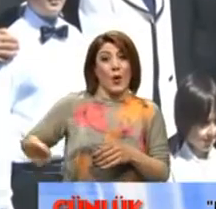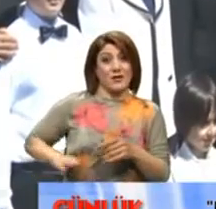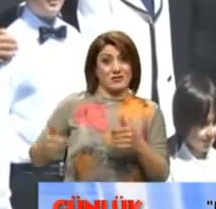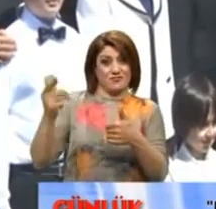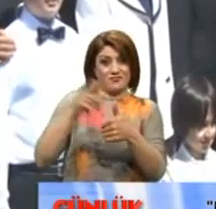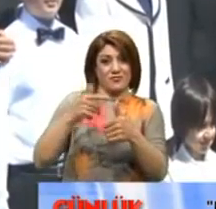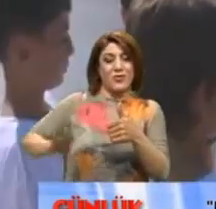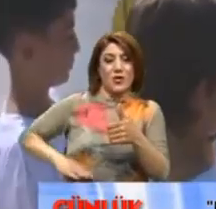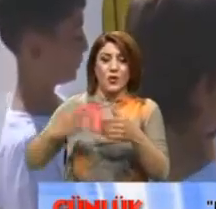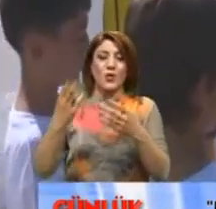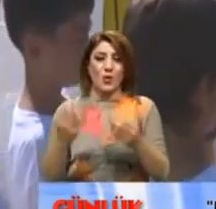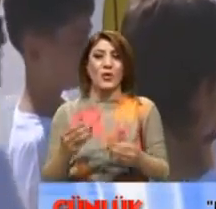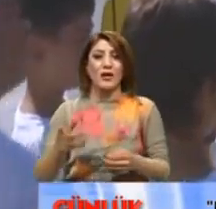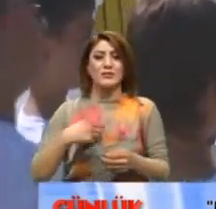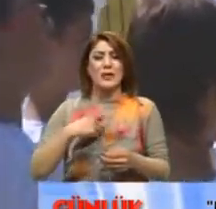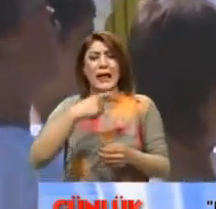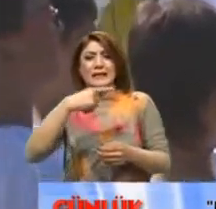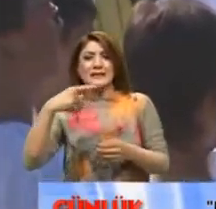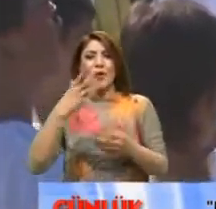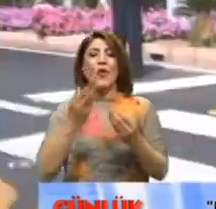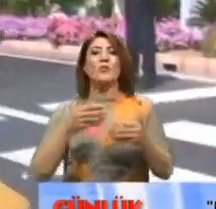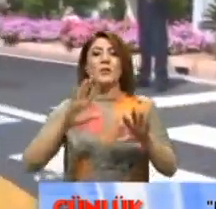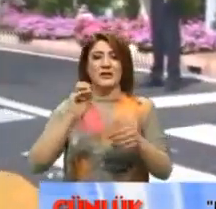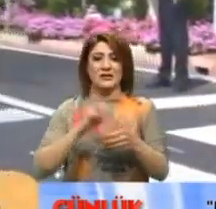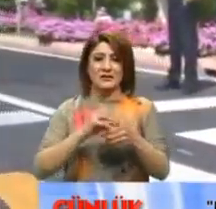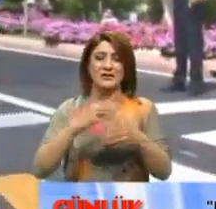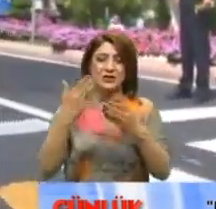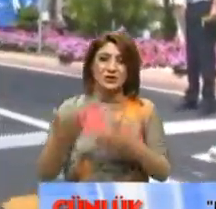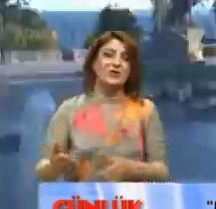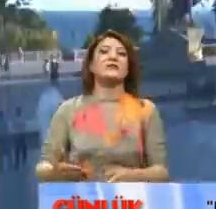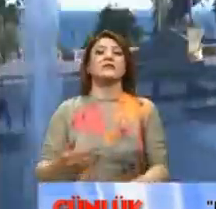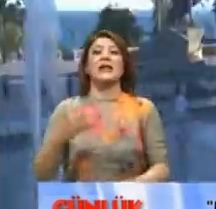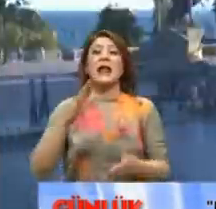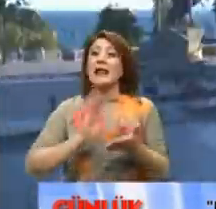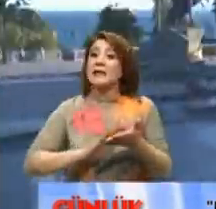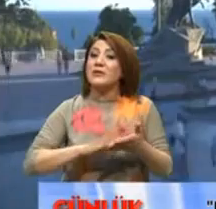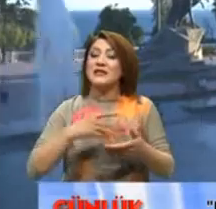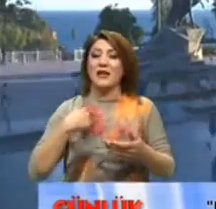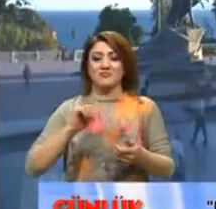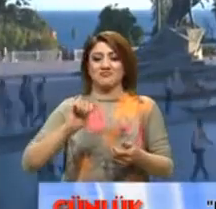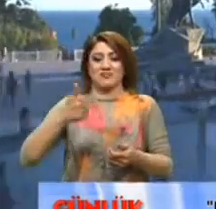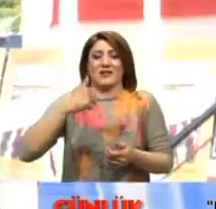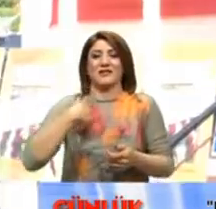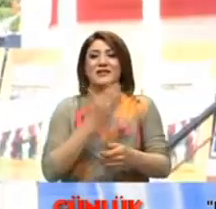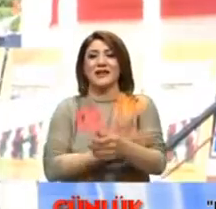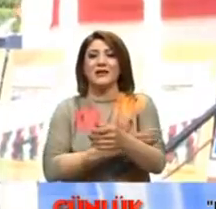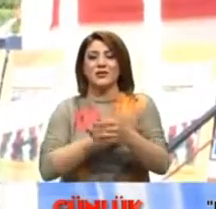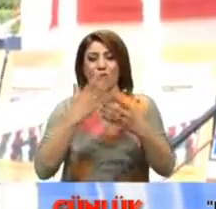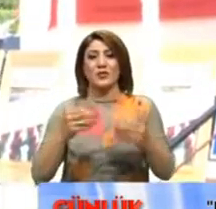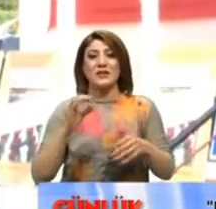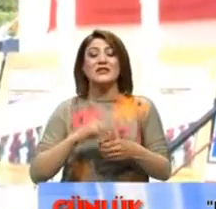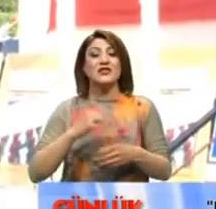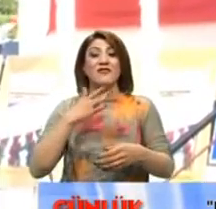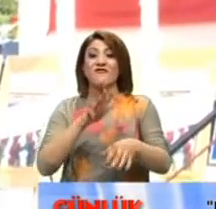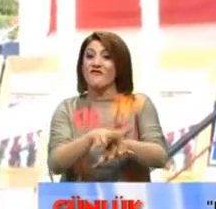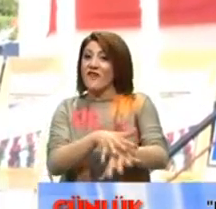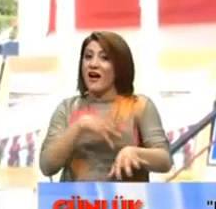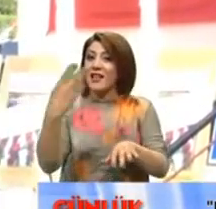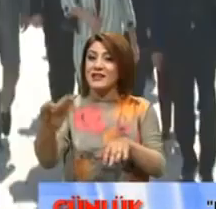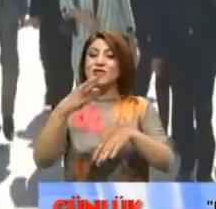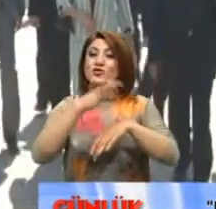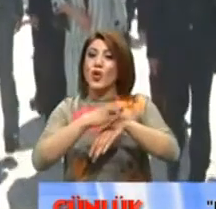üzere olumsuz bir etkileşim yaşanmaması, elimizde arzulanan bir kent kültürünün oluşması içindir ki Valimiz